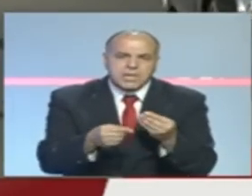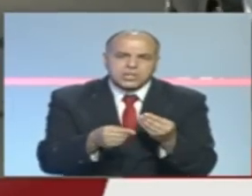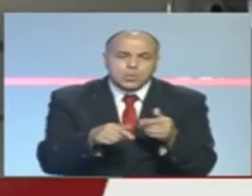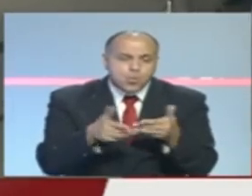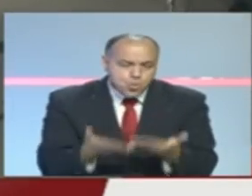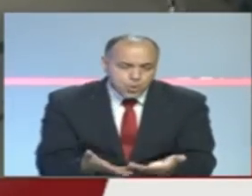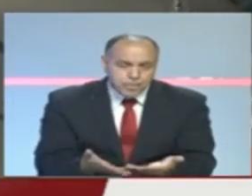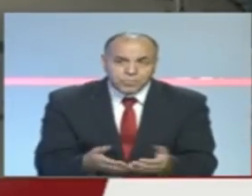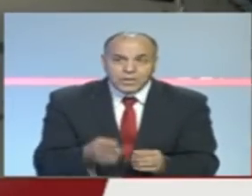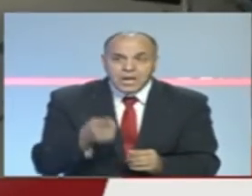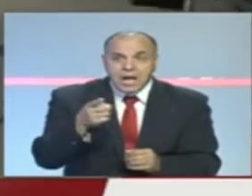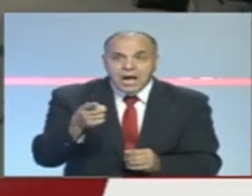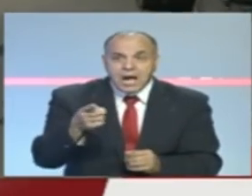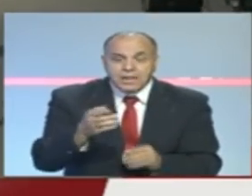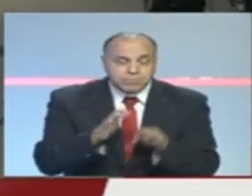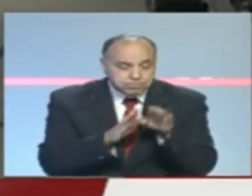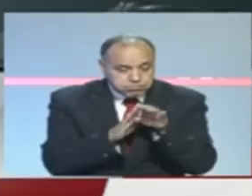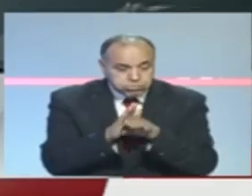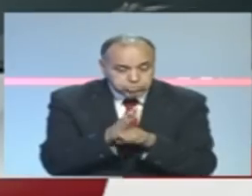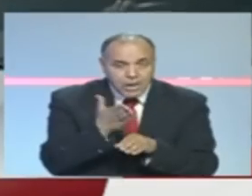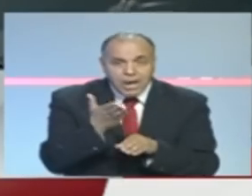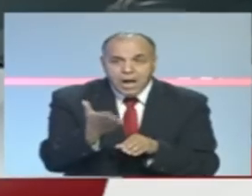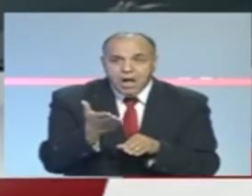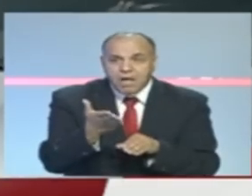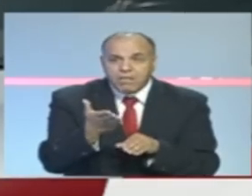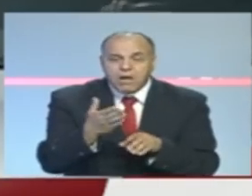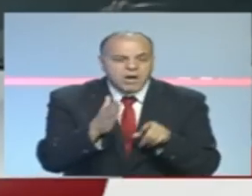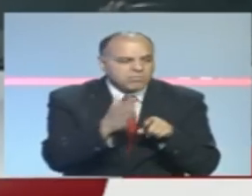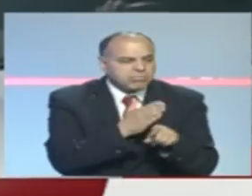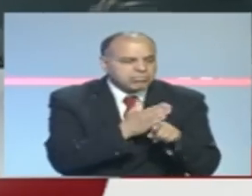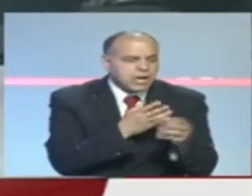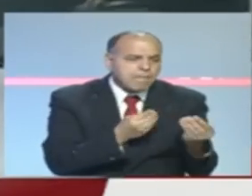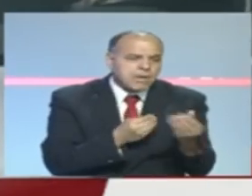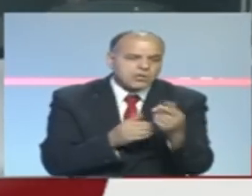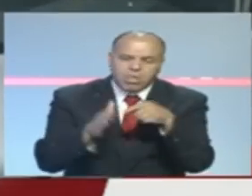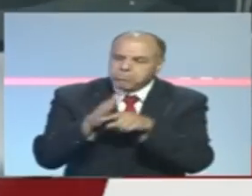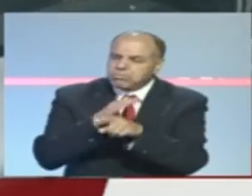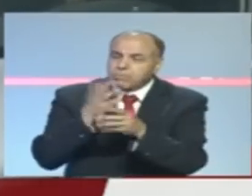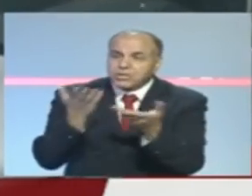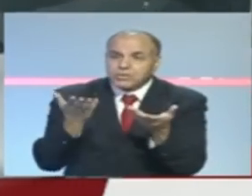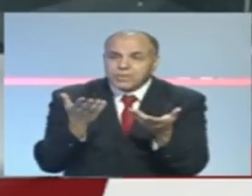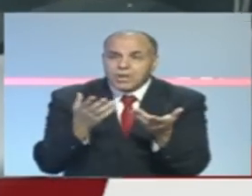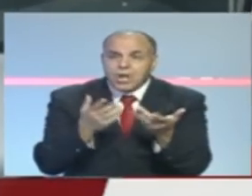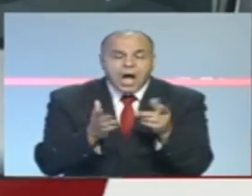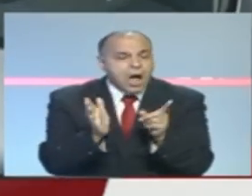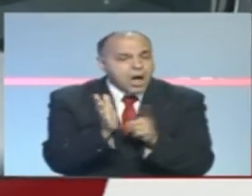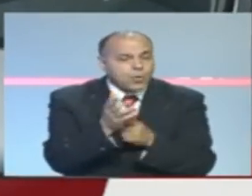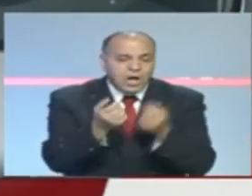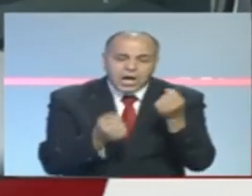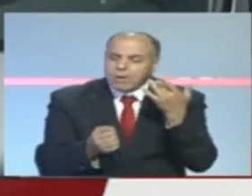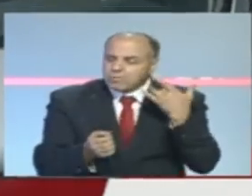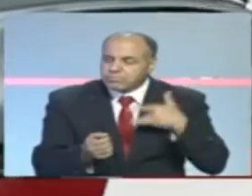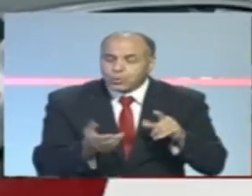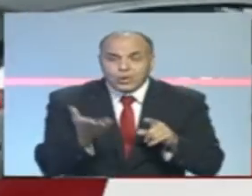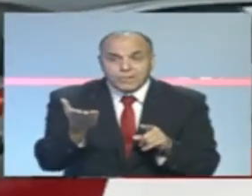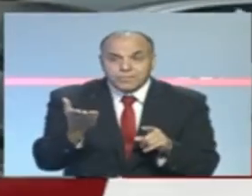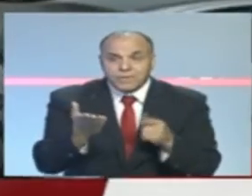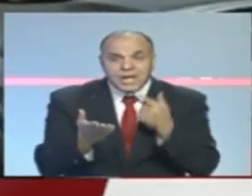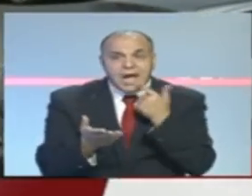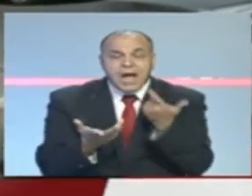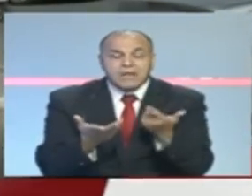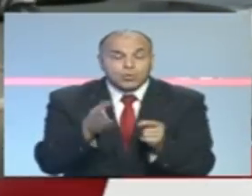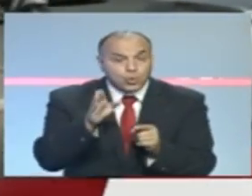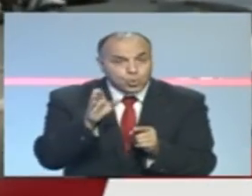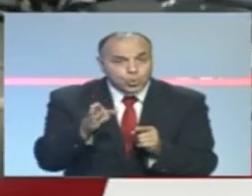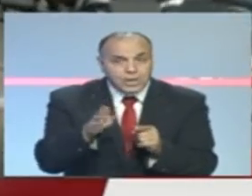اليوم وما يترتب عن ذلك من خلال ا تم تجاوزات للقانون الطرقات من اجل ذلك